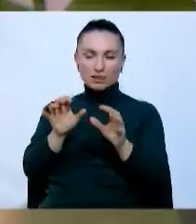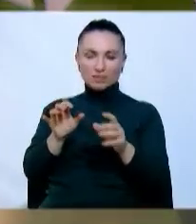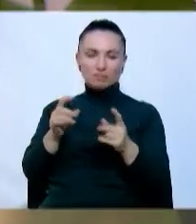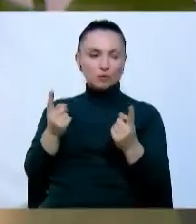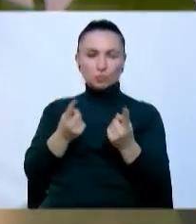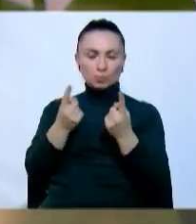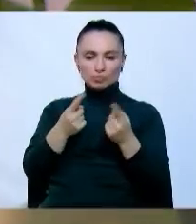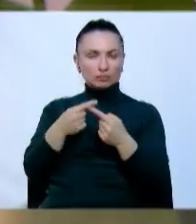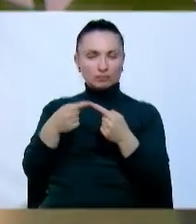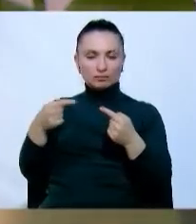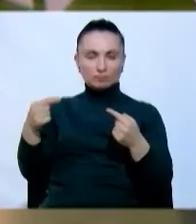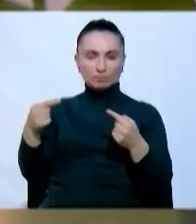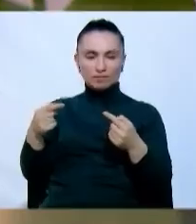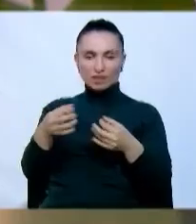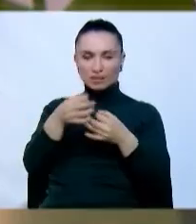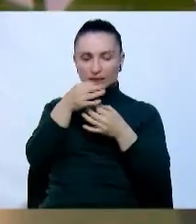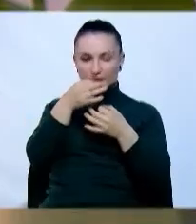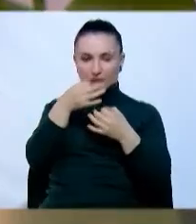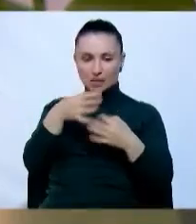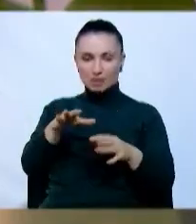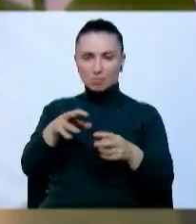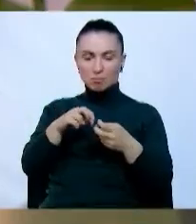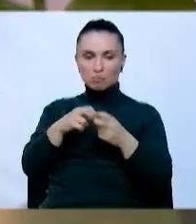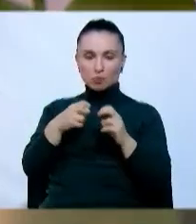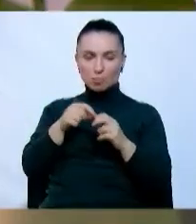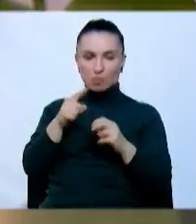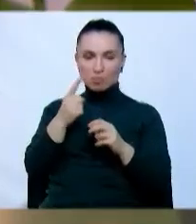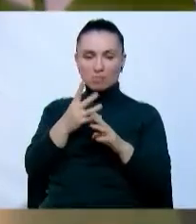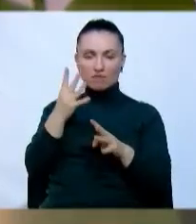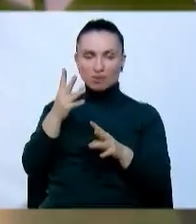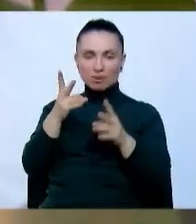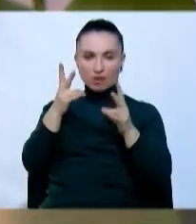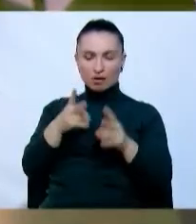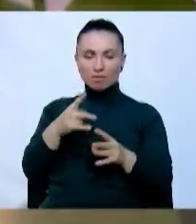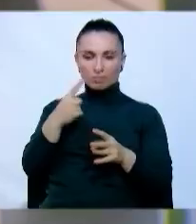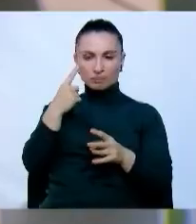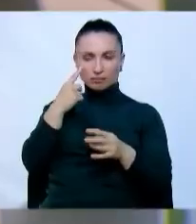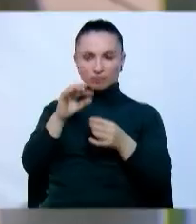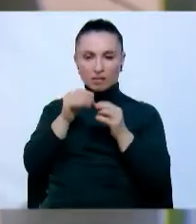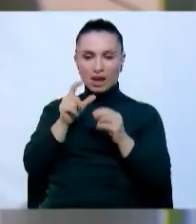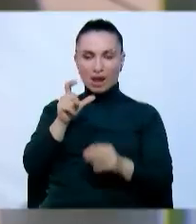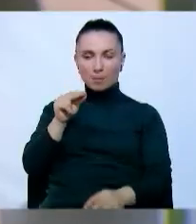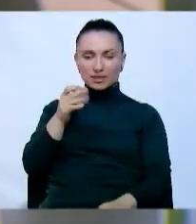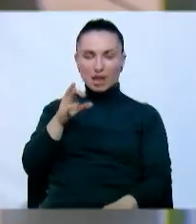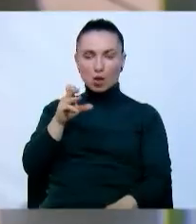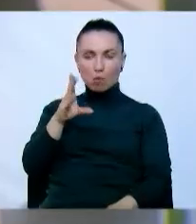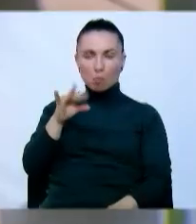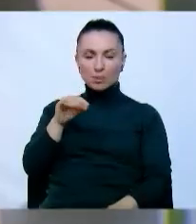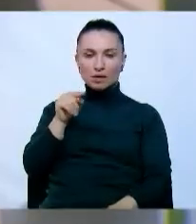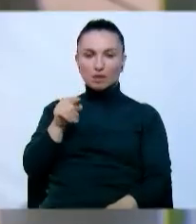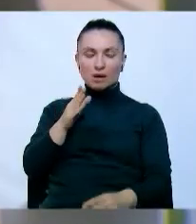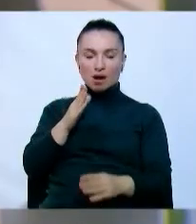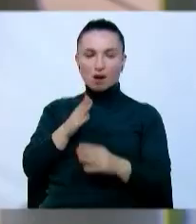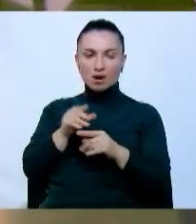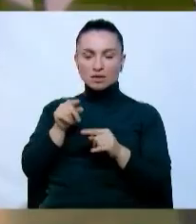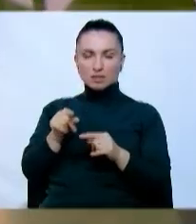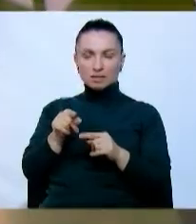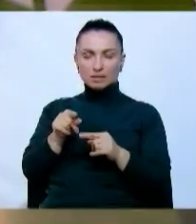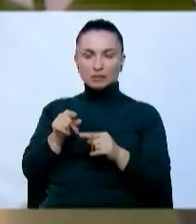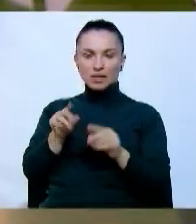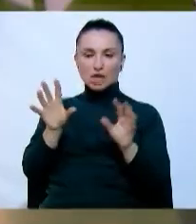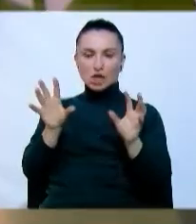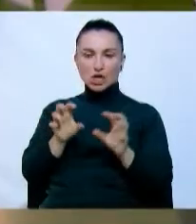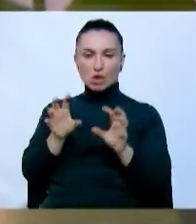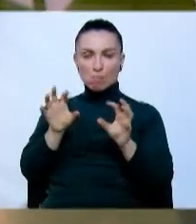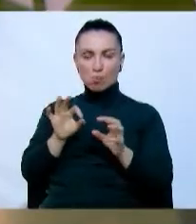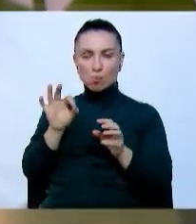უმარტივესი, ნებისმიერი ტიპის გამომწვევი პირველ რიგში აზიანებს ეპითელიუმს. ეპითელიუმს გააჩნია ფუნქცია იმუნური